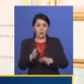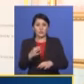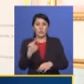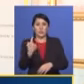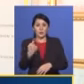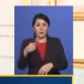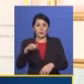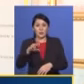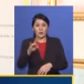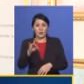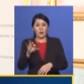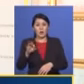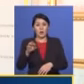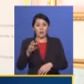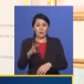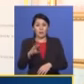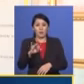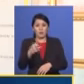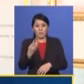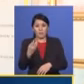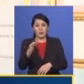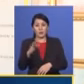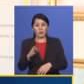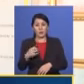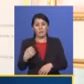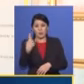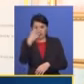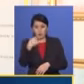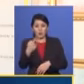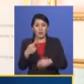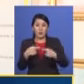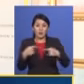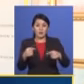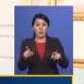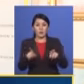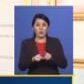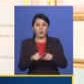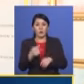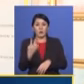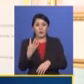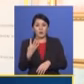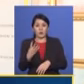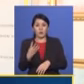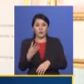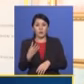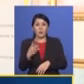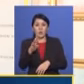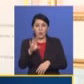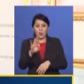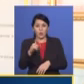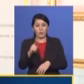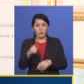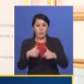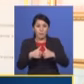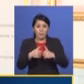қосып ерекшеленсе, маршалдың дене бітімі қарапайым ақбас тұқымынан өзгеше. Сыртқы пішіні төрт бұрышты келіп, аяқтары бір-бірінен алшақ